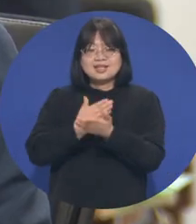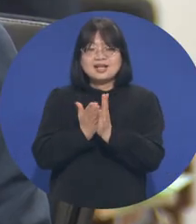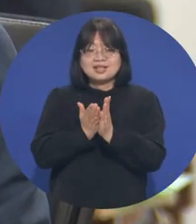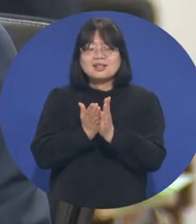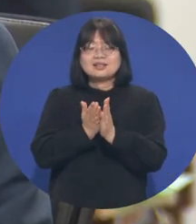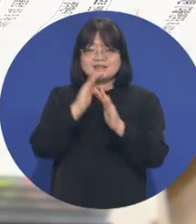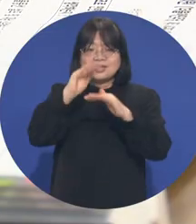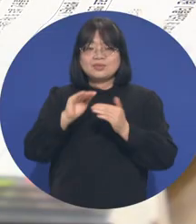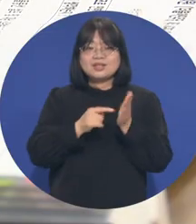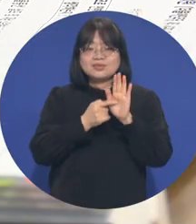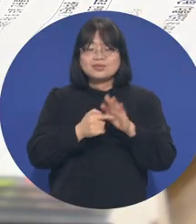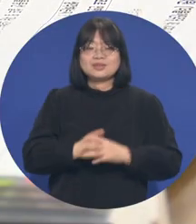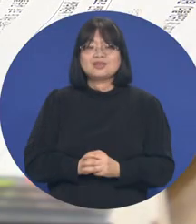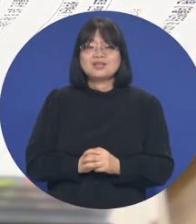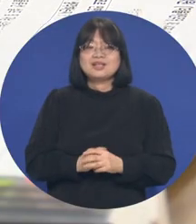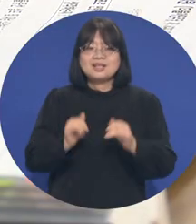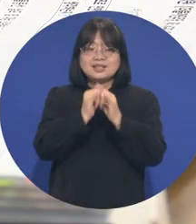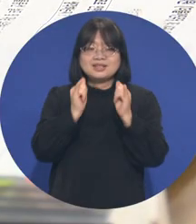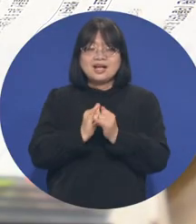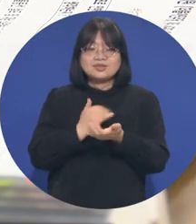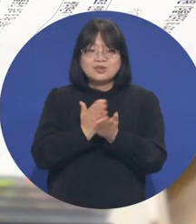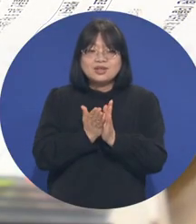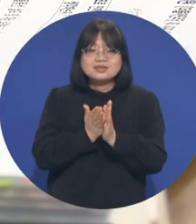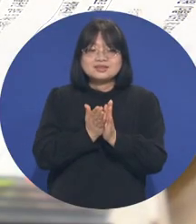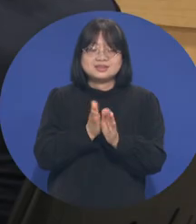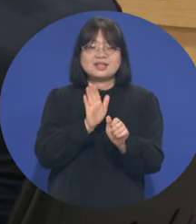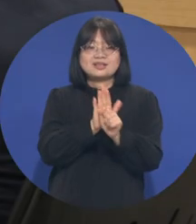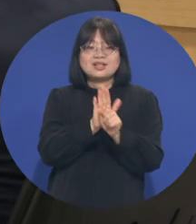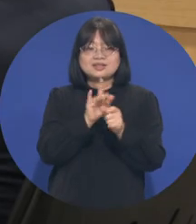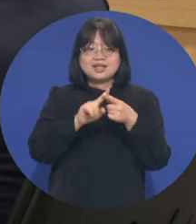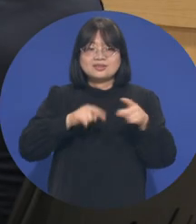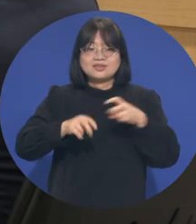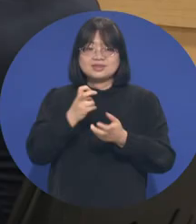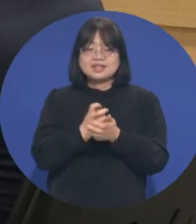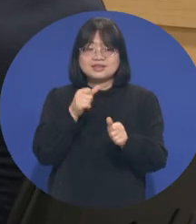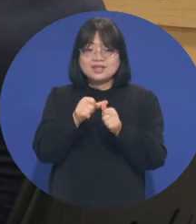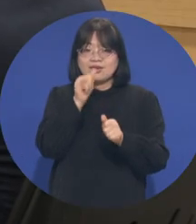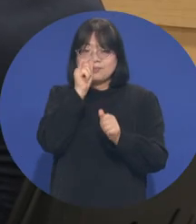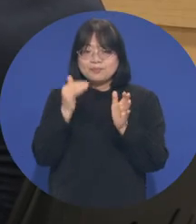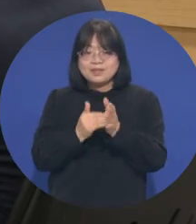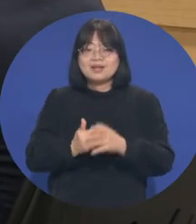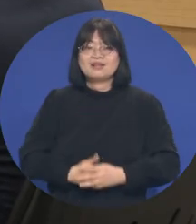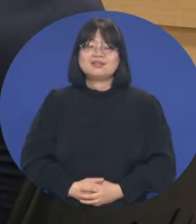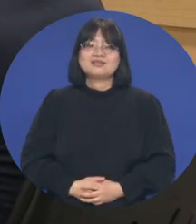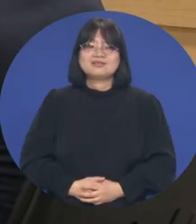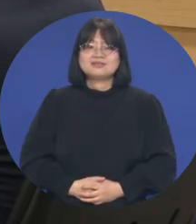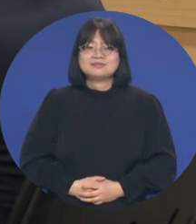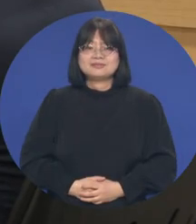사회적 경제 예산 확대와 위기 임신 상담 보완 등에 대한 정책 제언이 이루어졌습니다.